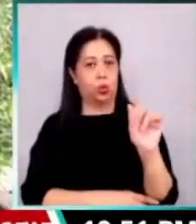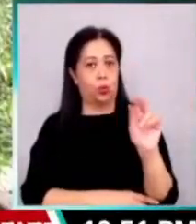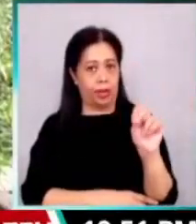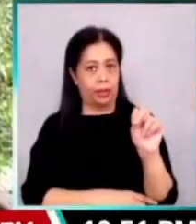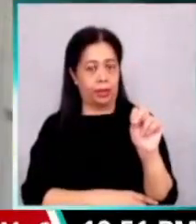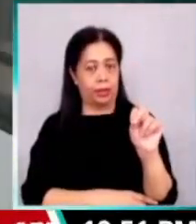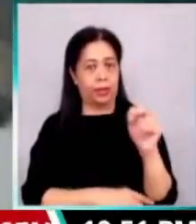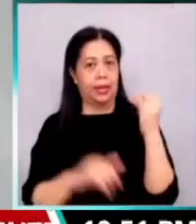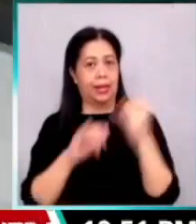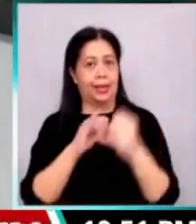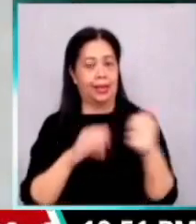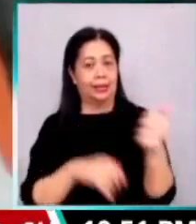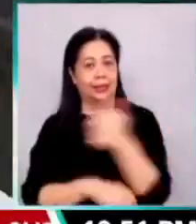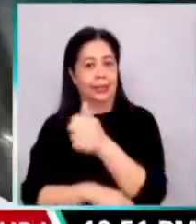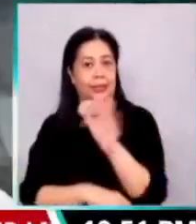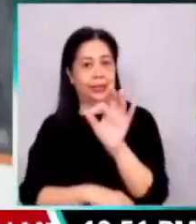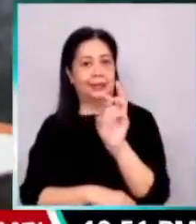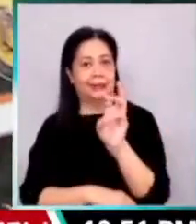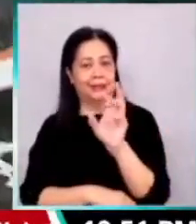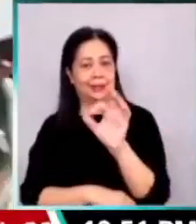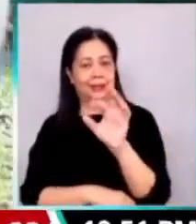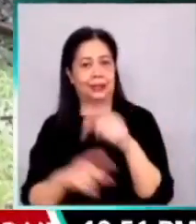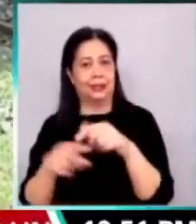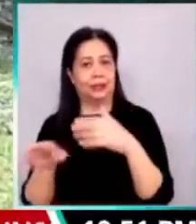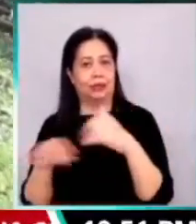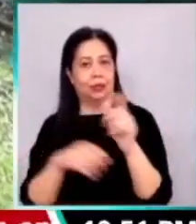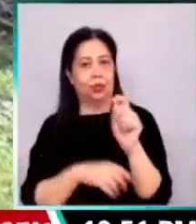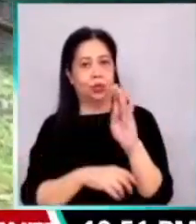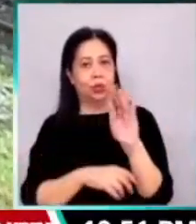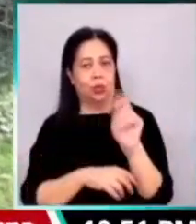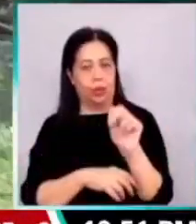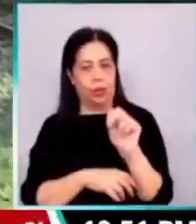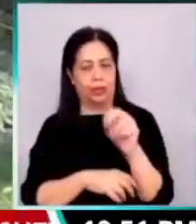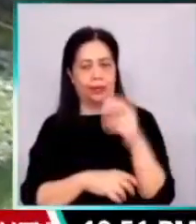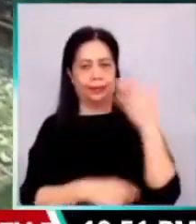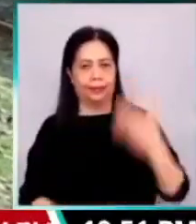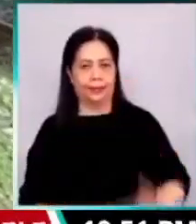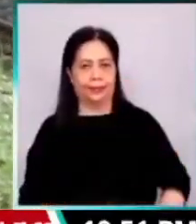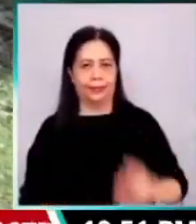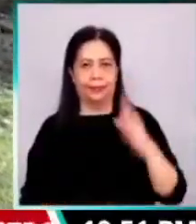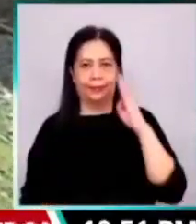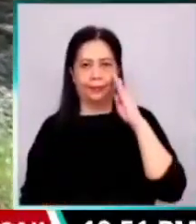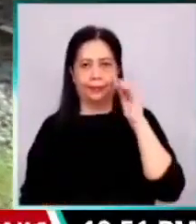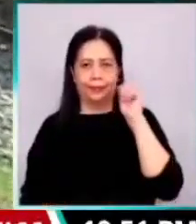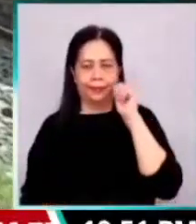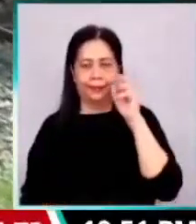naman, 9:16 p.m. ang departure mula Tutuban Station. Bam Alegre, nagbabalita para sa GMA Integrated News.